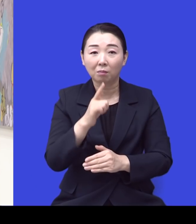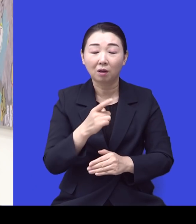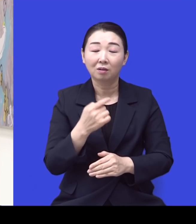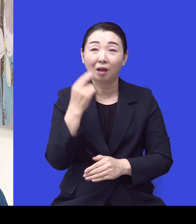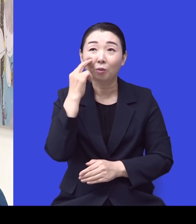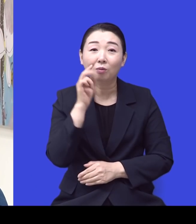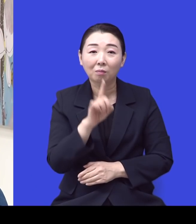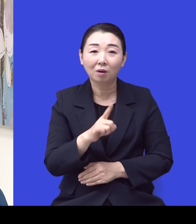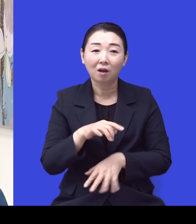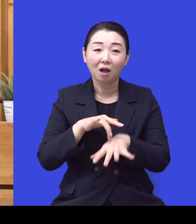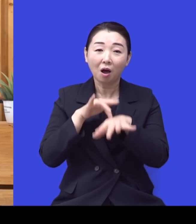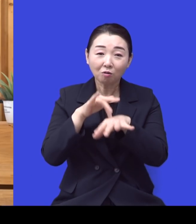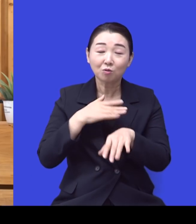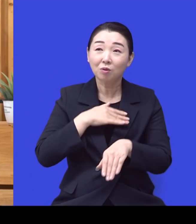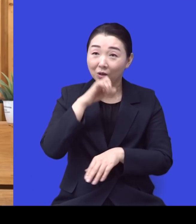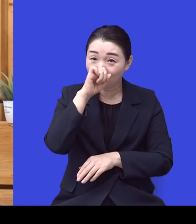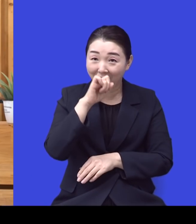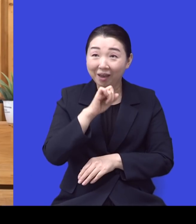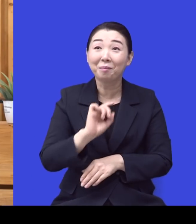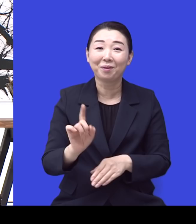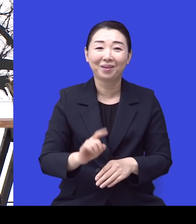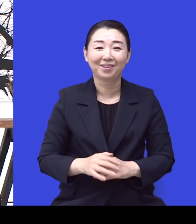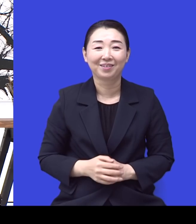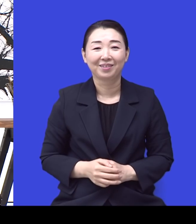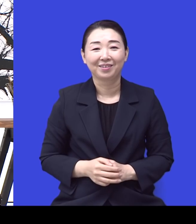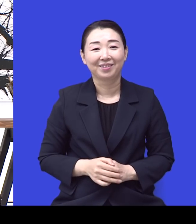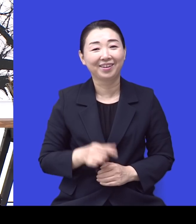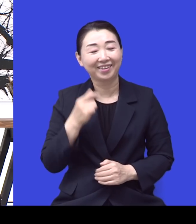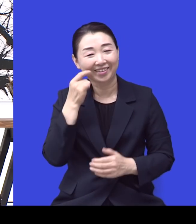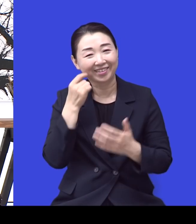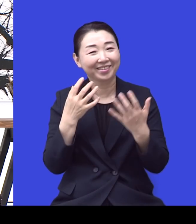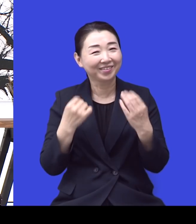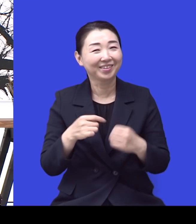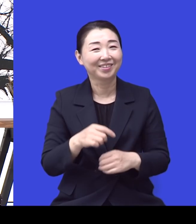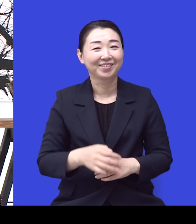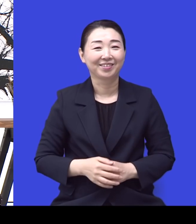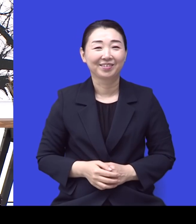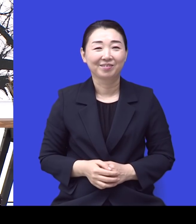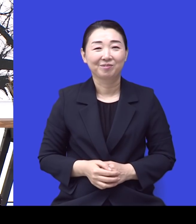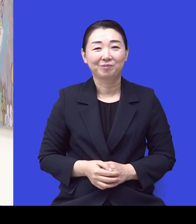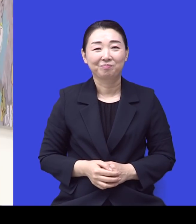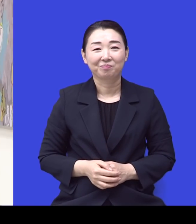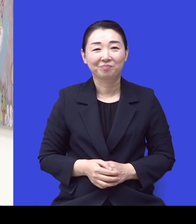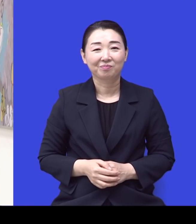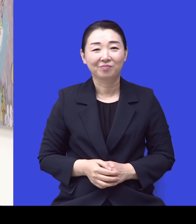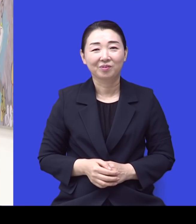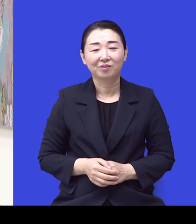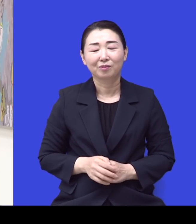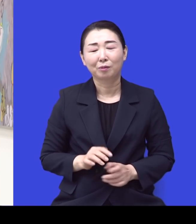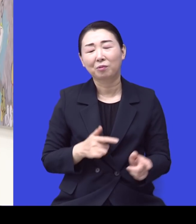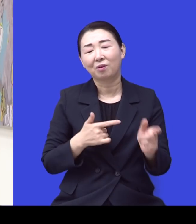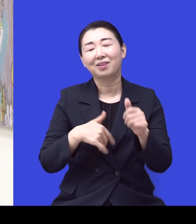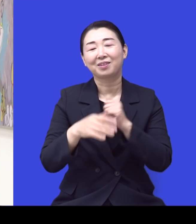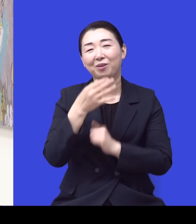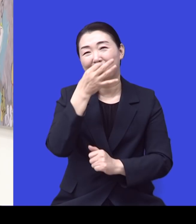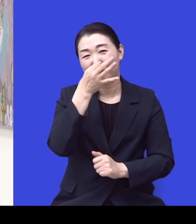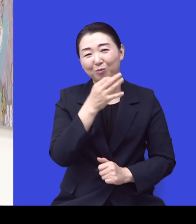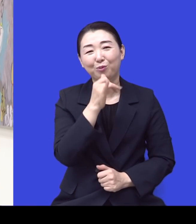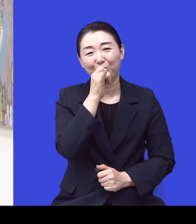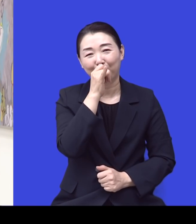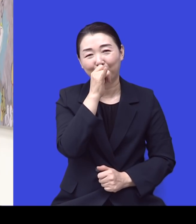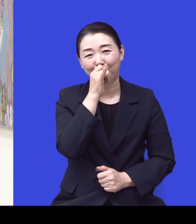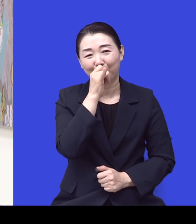속으로 아유 이렇게 귀신도 좋아하냐. 인기가 너무 많다. 와가지고 너무 힘든 거예요. 네, 네. 그래서 이제 그런